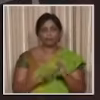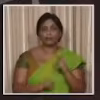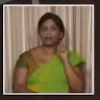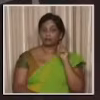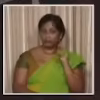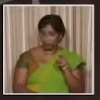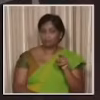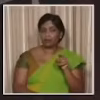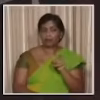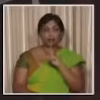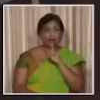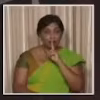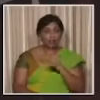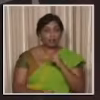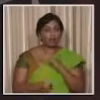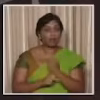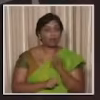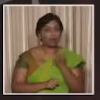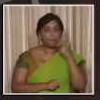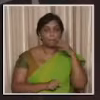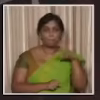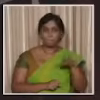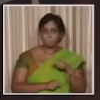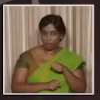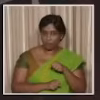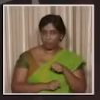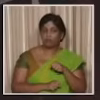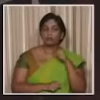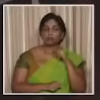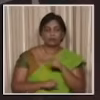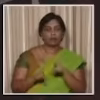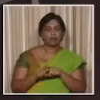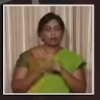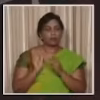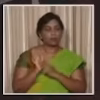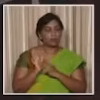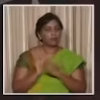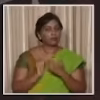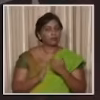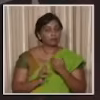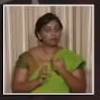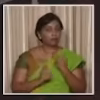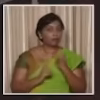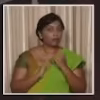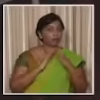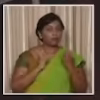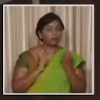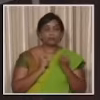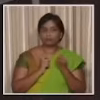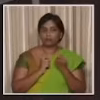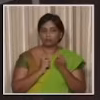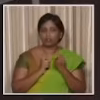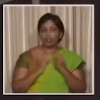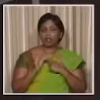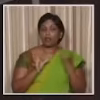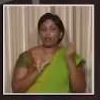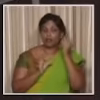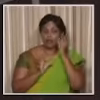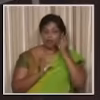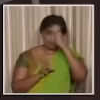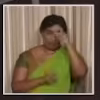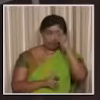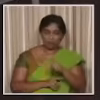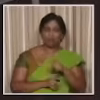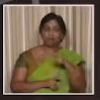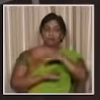ඔයාලට අපි කතා කරේ රාජ්‍ය මුදල් අවභාවිතාවක් පිළිබඳ. ඒ නිසා මහින්දානන්ද අලුත්ගමගේ වත්කන් දේපල පිළිබඳ අනුර කුමාර දිසානායක